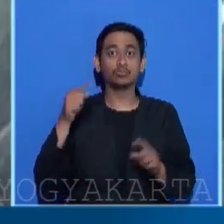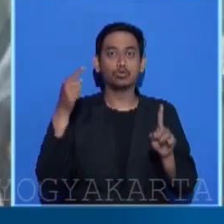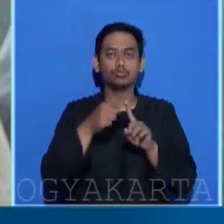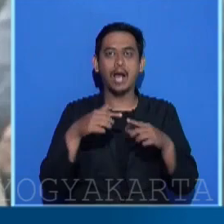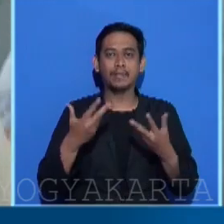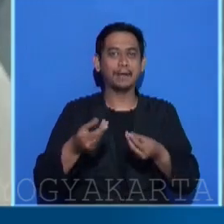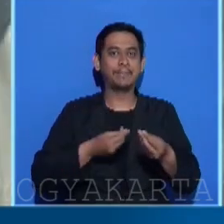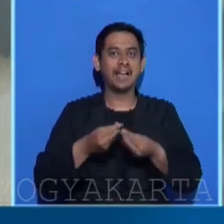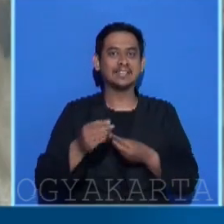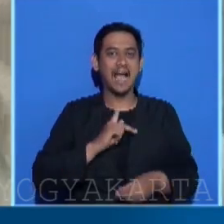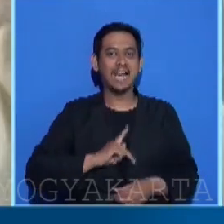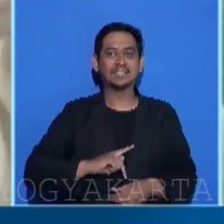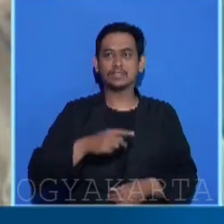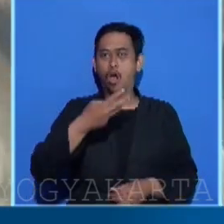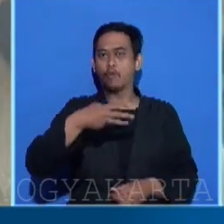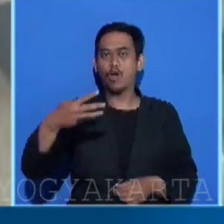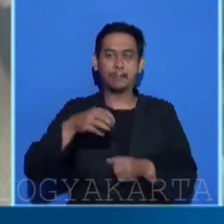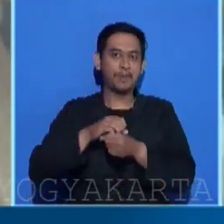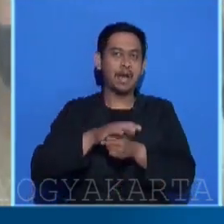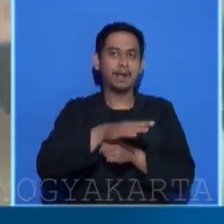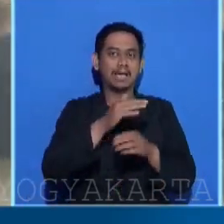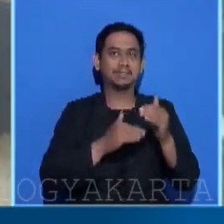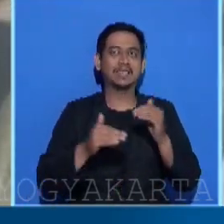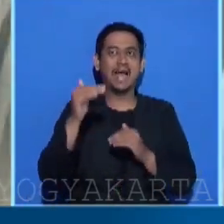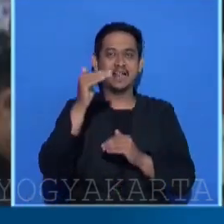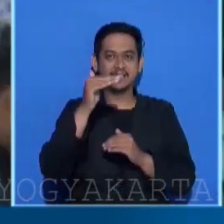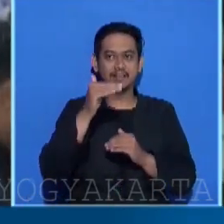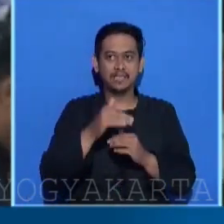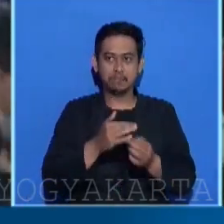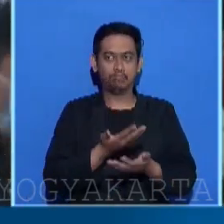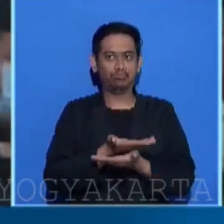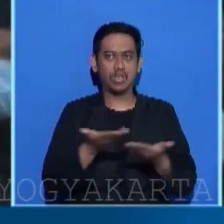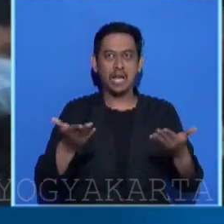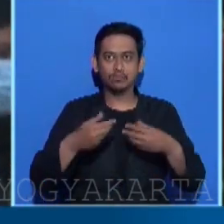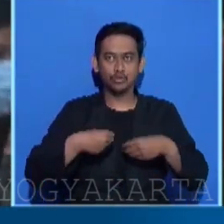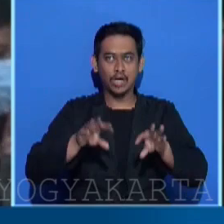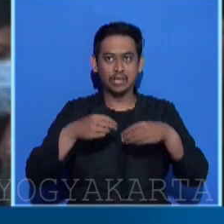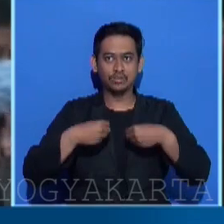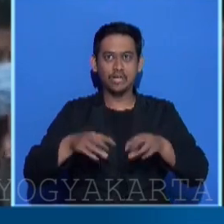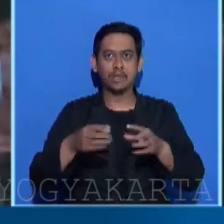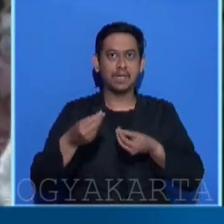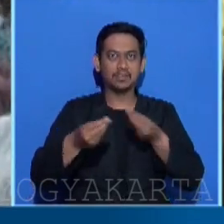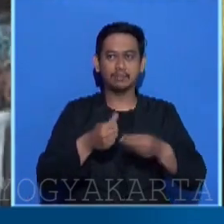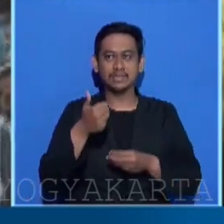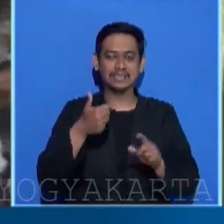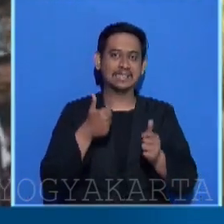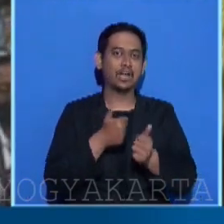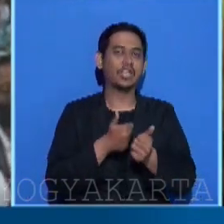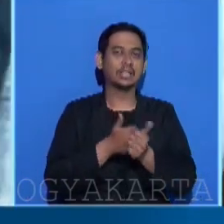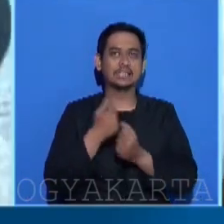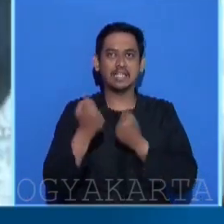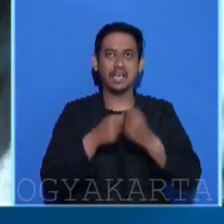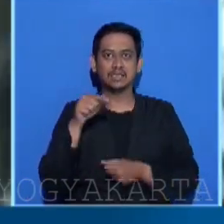masyarakat. Dampak perekonomian itu dapat dirasakan para gerai yang turut berpartisipasi dalam kegiatan tersebut,